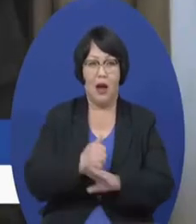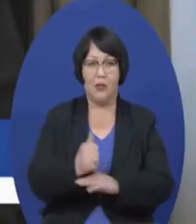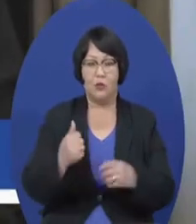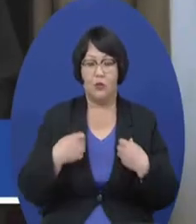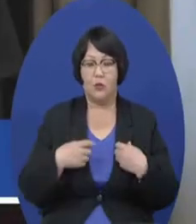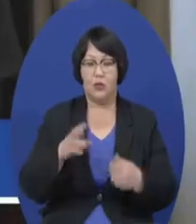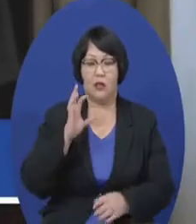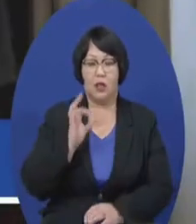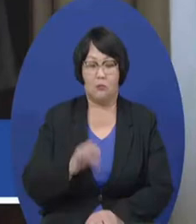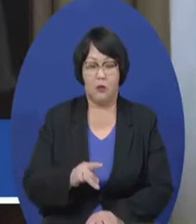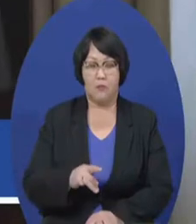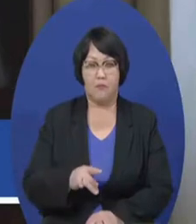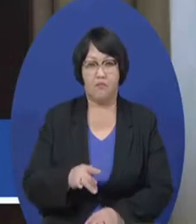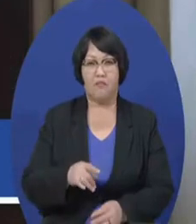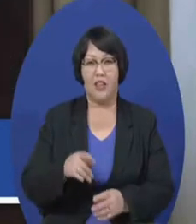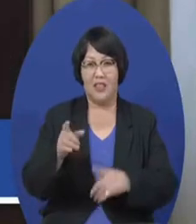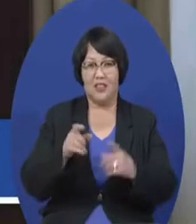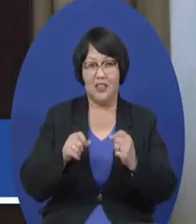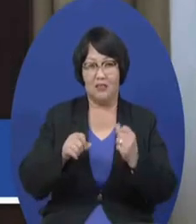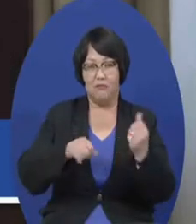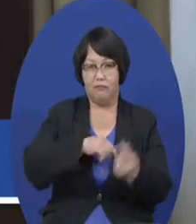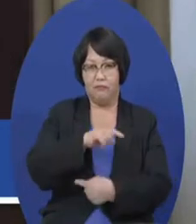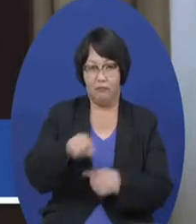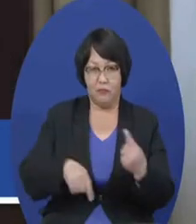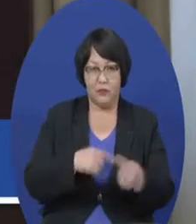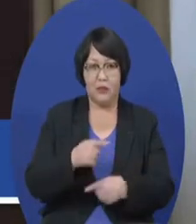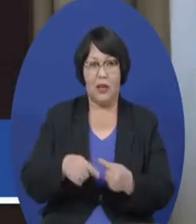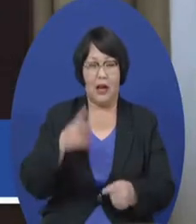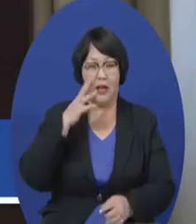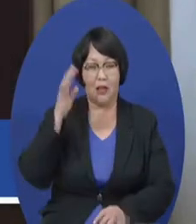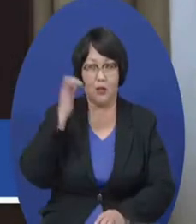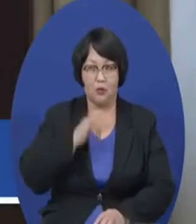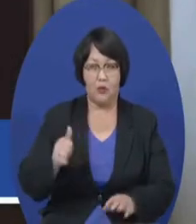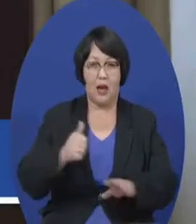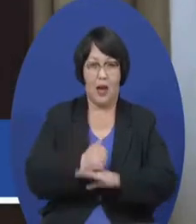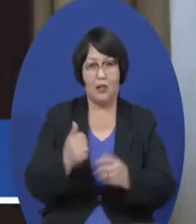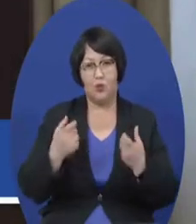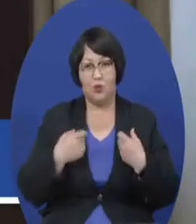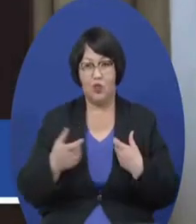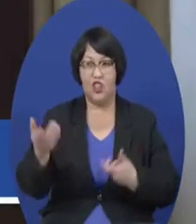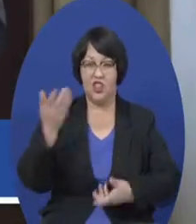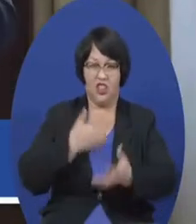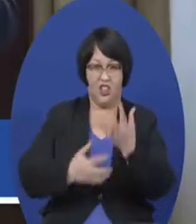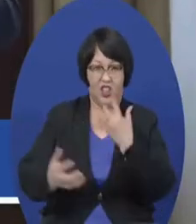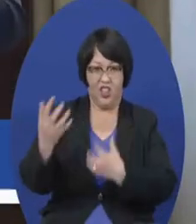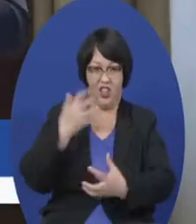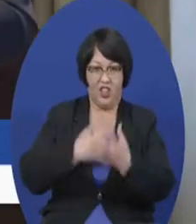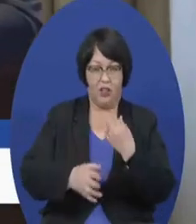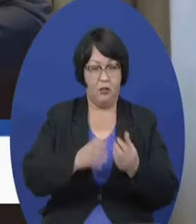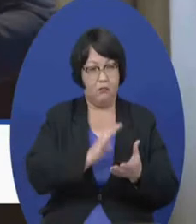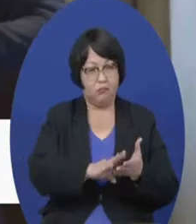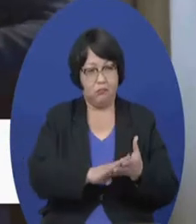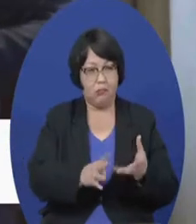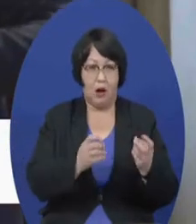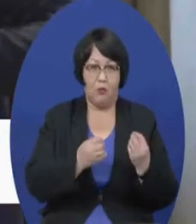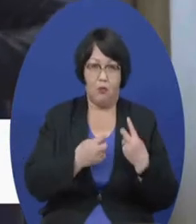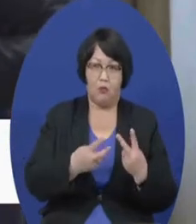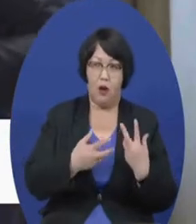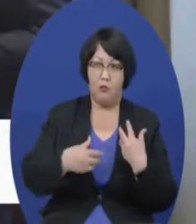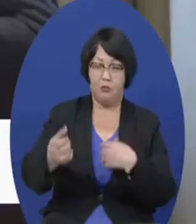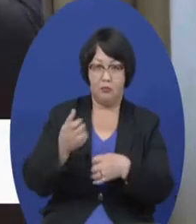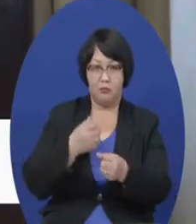жуулчлалын салбарын нийт эргэлт инбаунд буюу гадаадаас ирж байгаа жуулчлал дээр ихэвчлэн тогтцдог учраас үндсэндээ